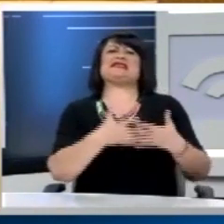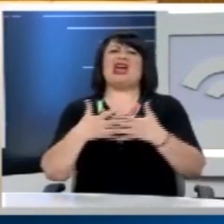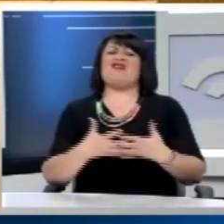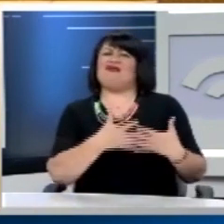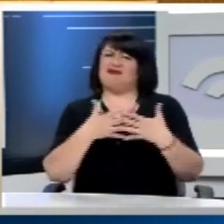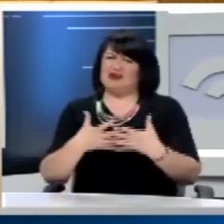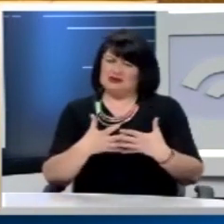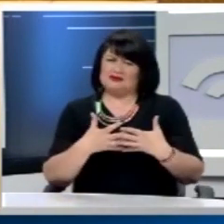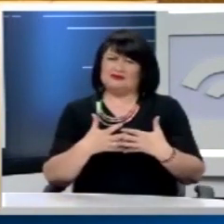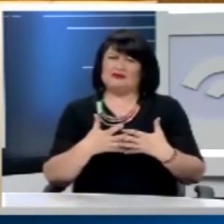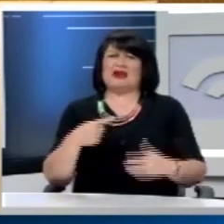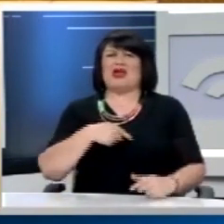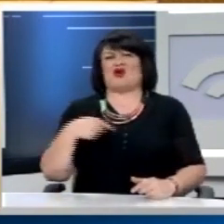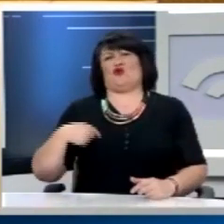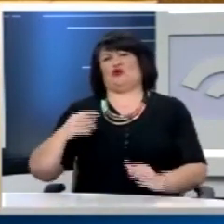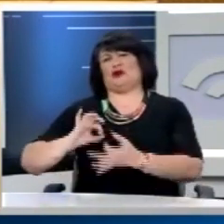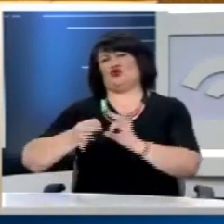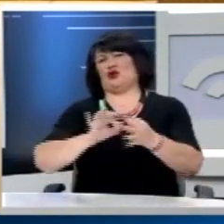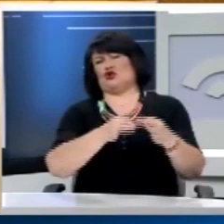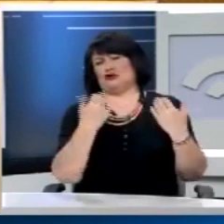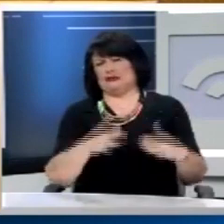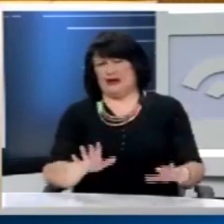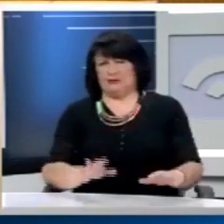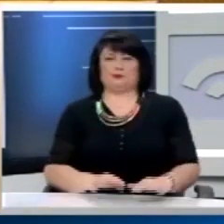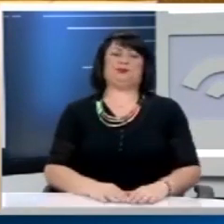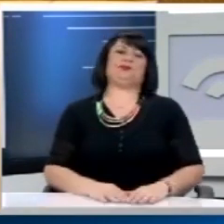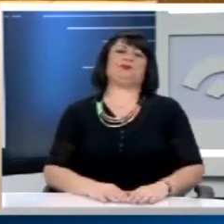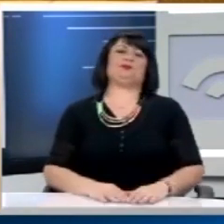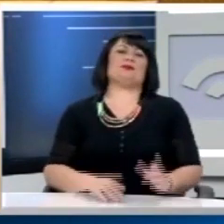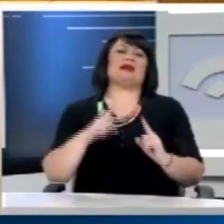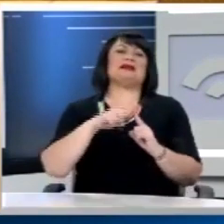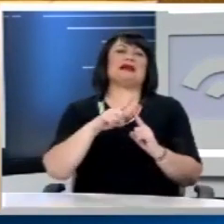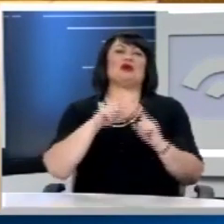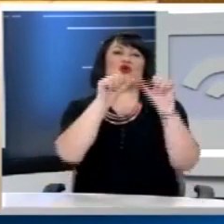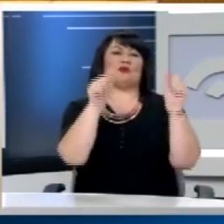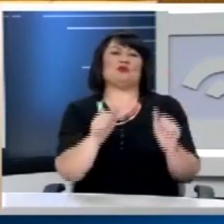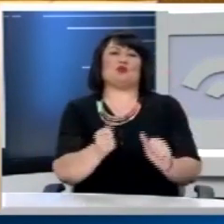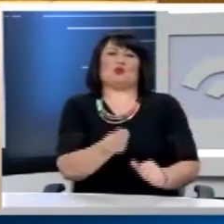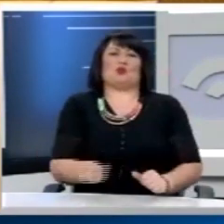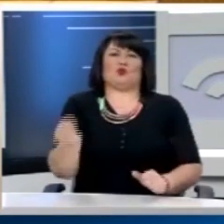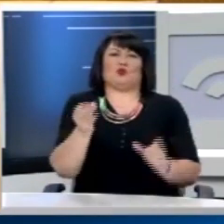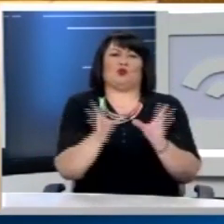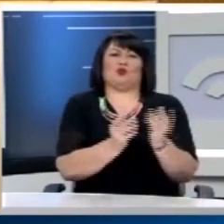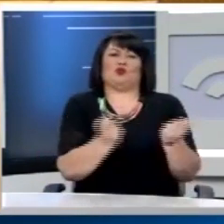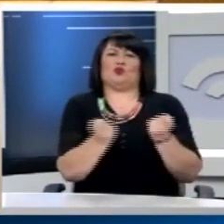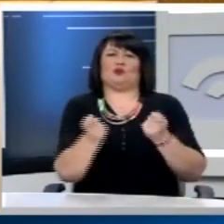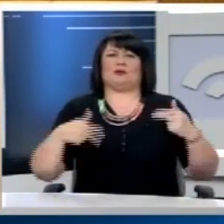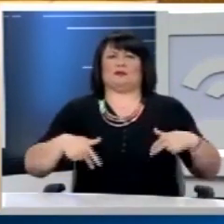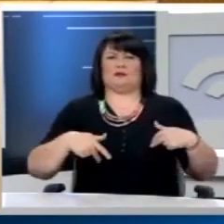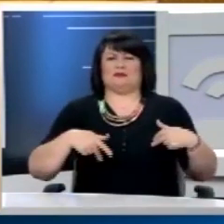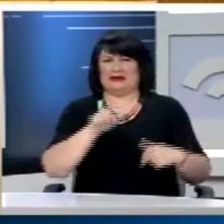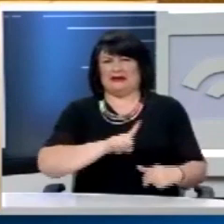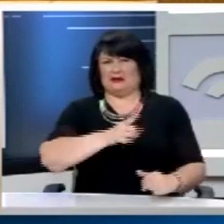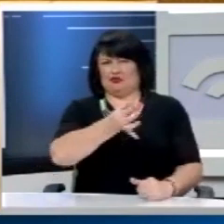άλλων μεγάλων εργοδοτικών οργανώσεων. Το νέο πιο τεχνοκρατικό μοντέλο διακυβέρνησης που εξήγηλε ο